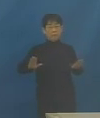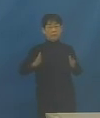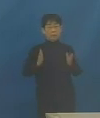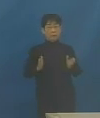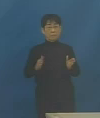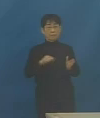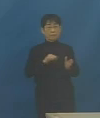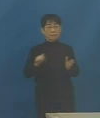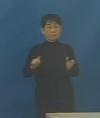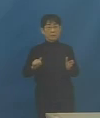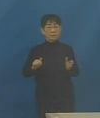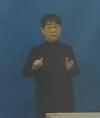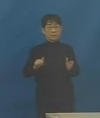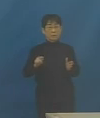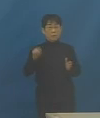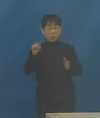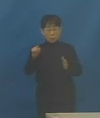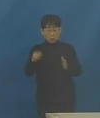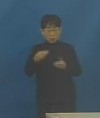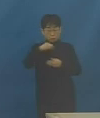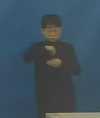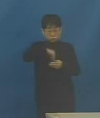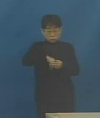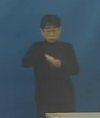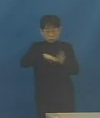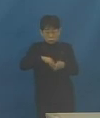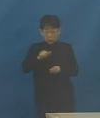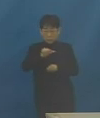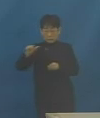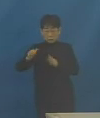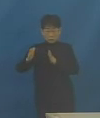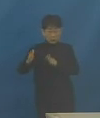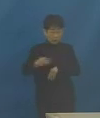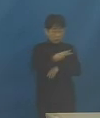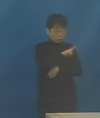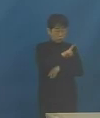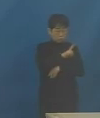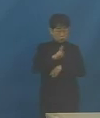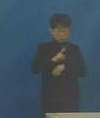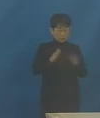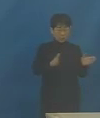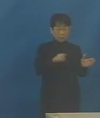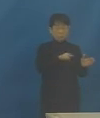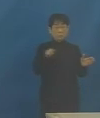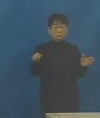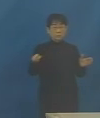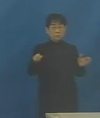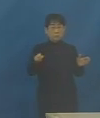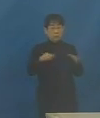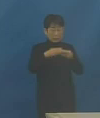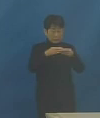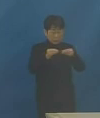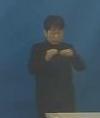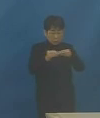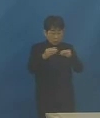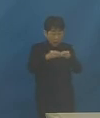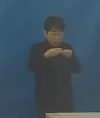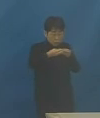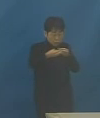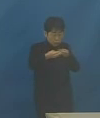たこの世代時間っていうのはあの簡単にわかりやすく申し上げますと細胞が分裂をして